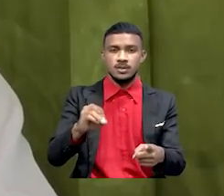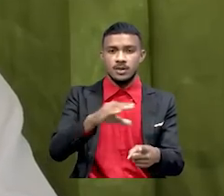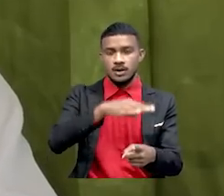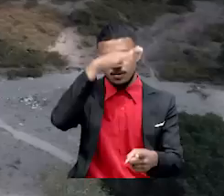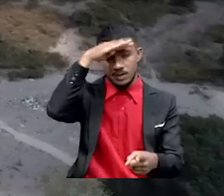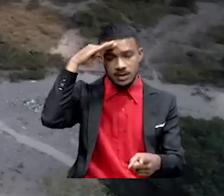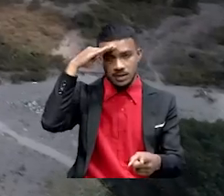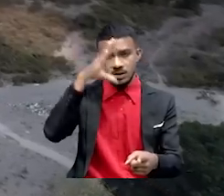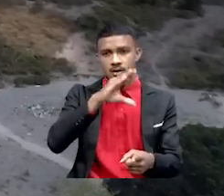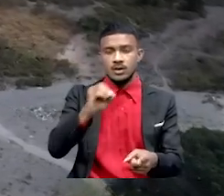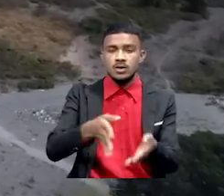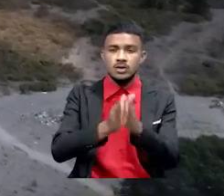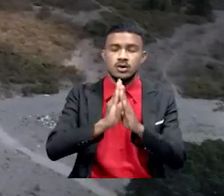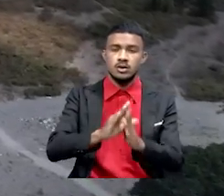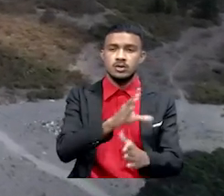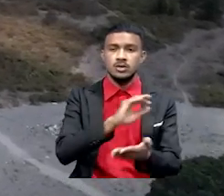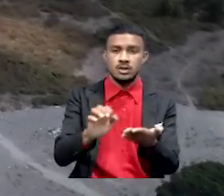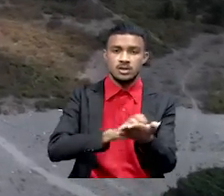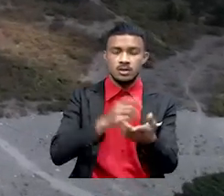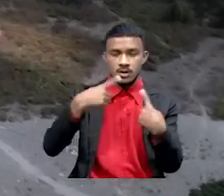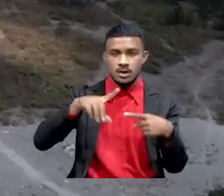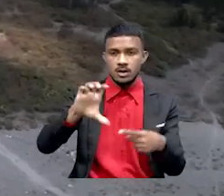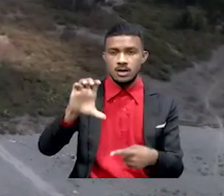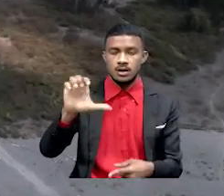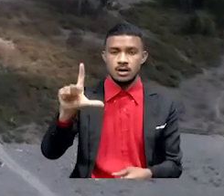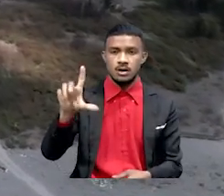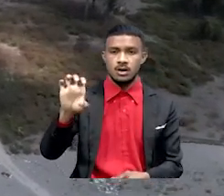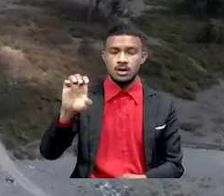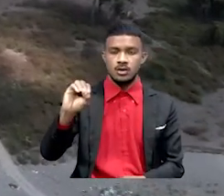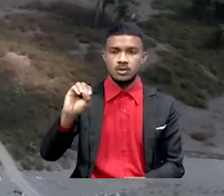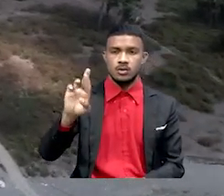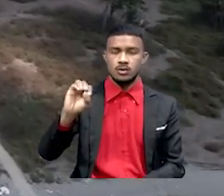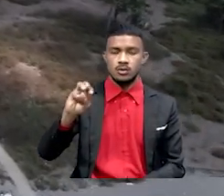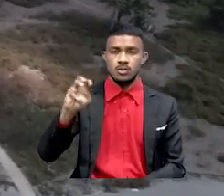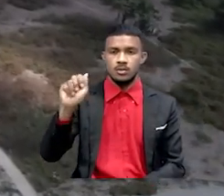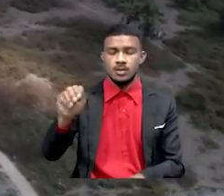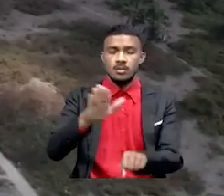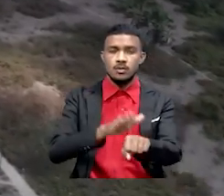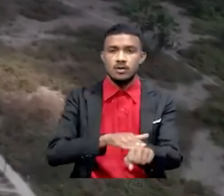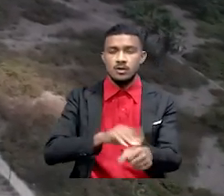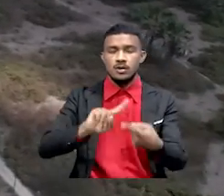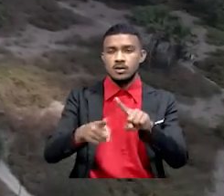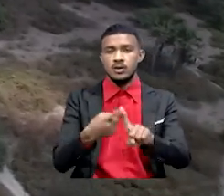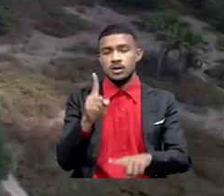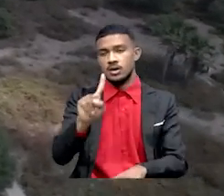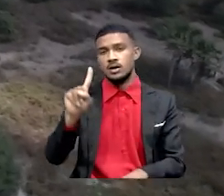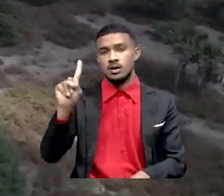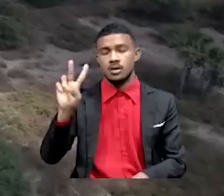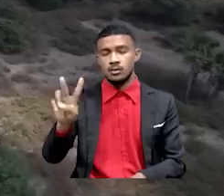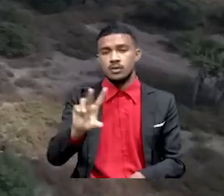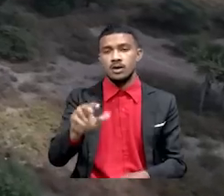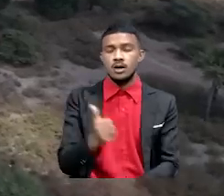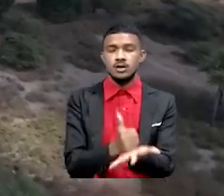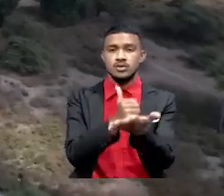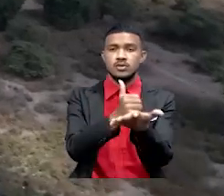balik rema. Hari situasi yang difisil ni bayi mendita hunuan sira soru, fanu vizinu ida rua, hodi fo apoyu buat balong,